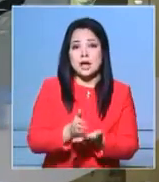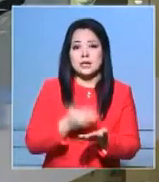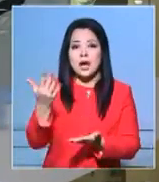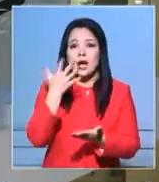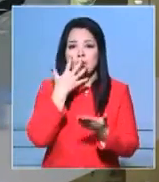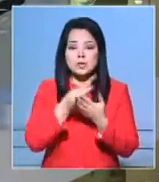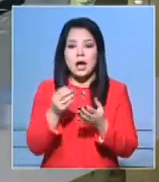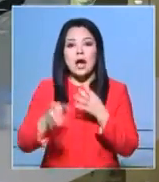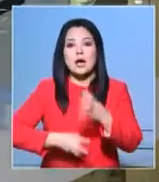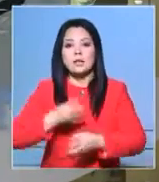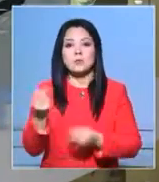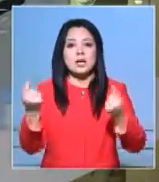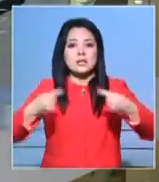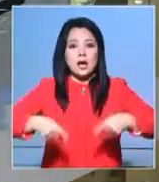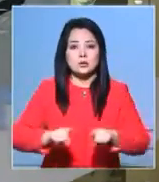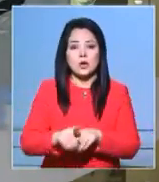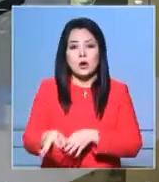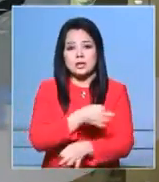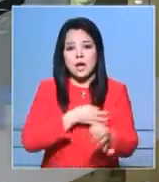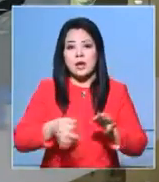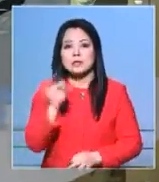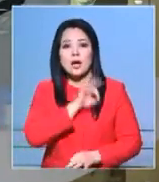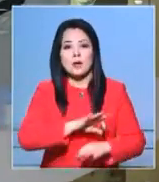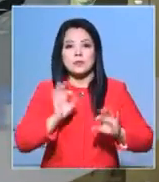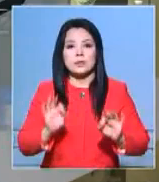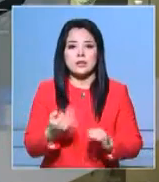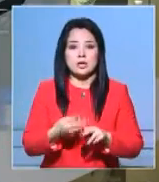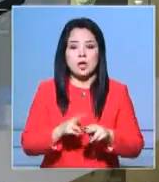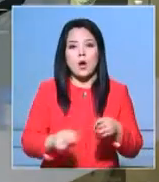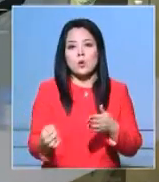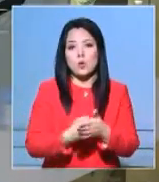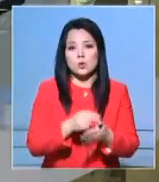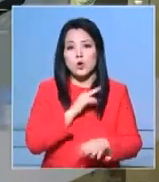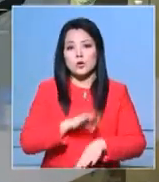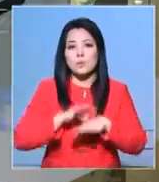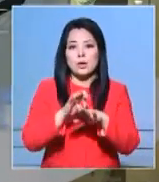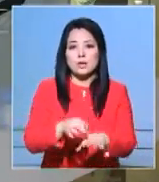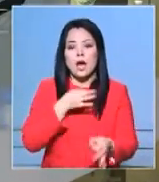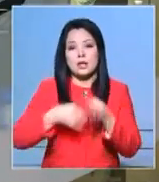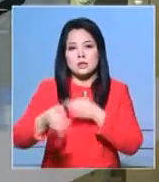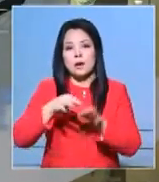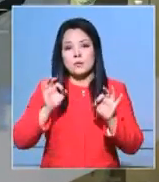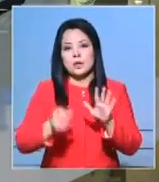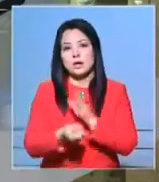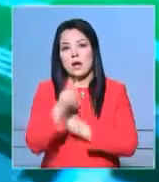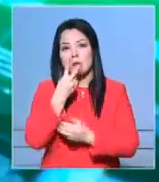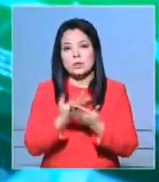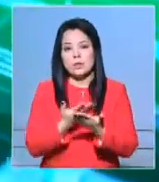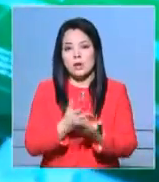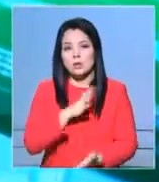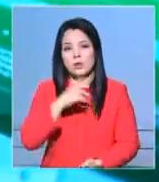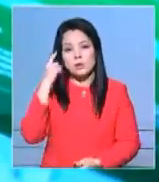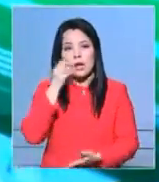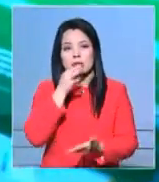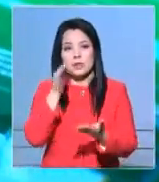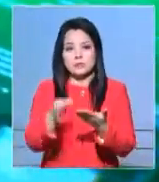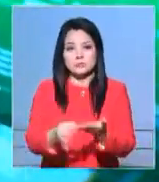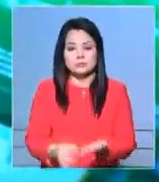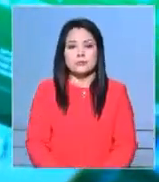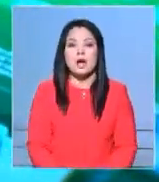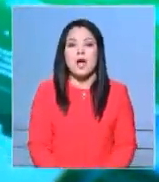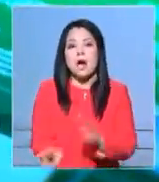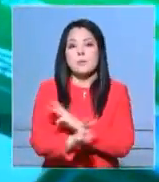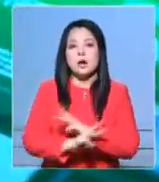қазіргі әлемдік дағдарыспен дер кезінде әрі тиімді түрде күресу қажеттілігінен туындап отыр деп ойлаймын. Мәжіліс